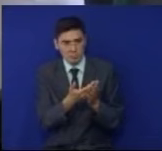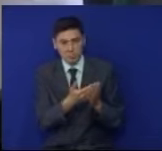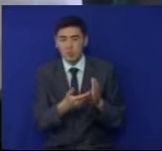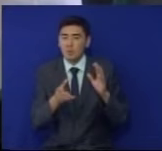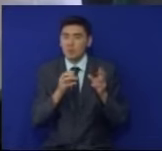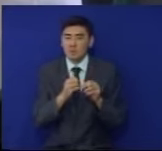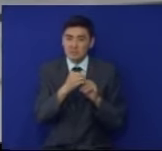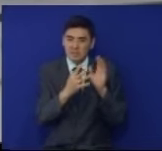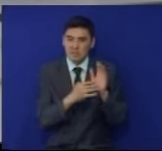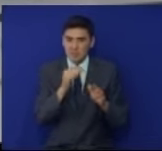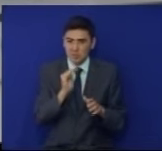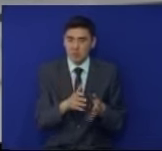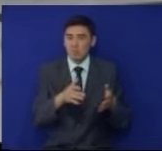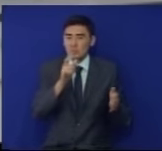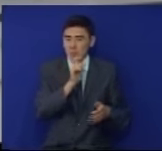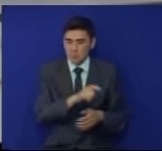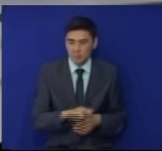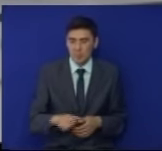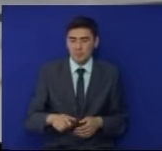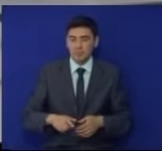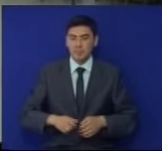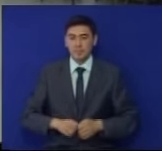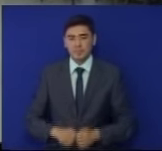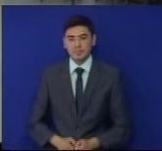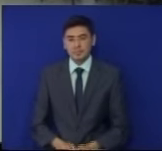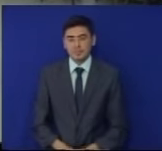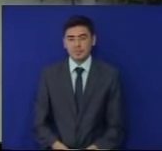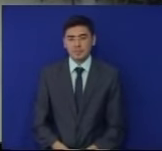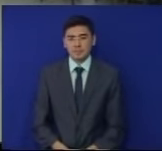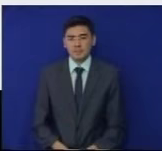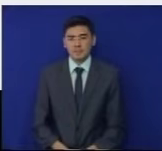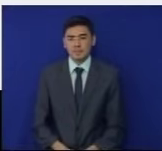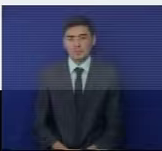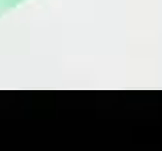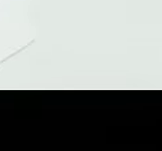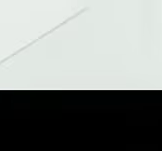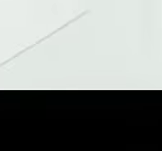свыше 19 тысяч человек. Сауле Байгалиева, Ильжан Макзумов, телеканал «Семей».